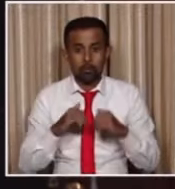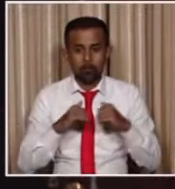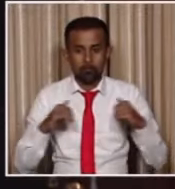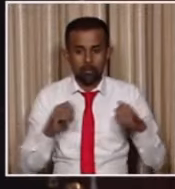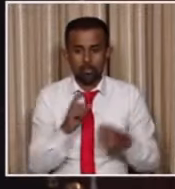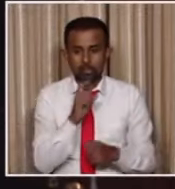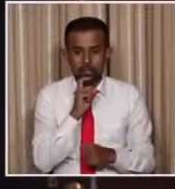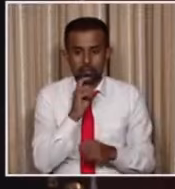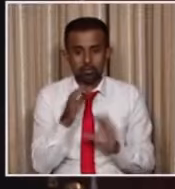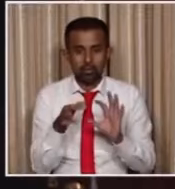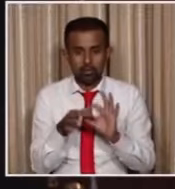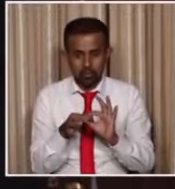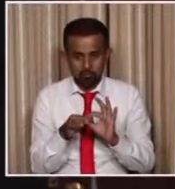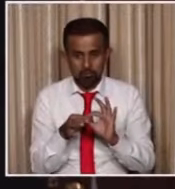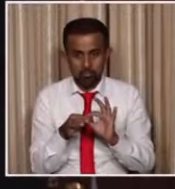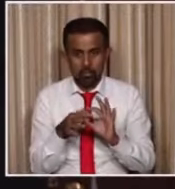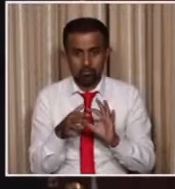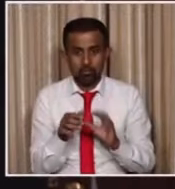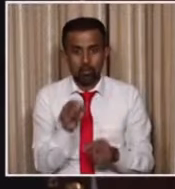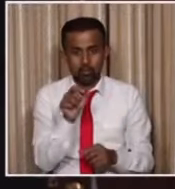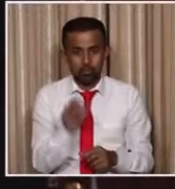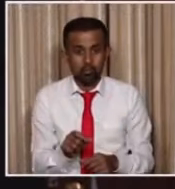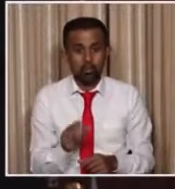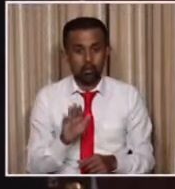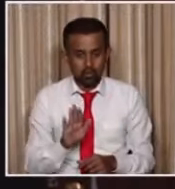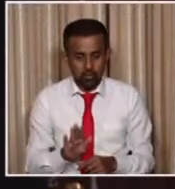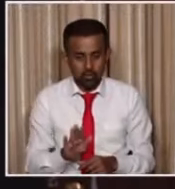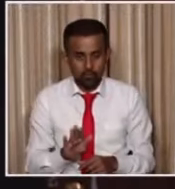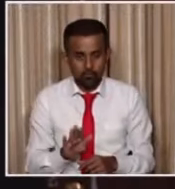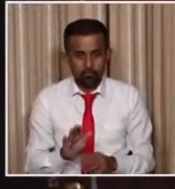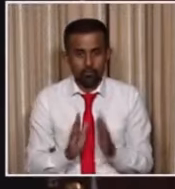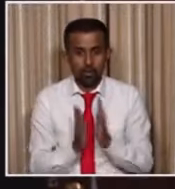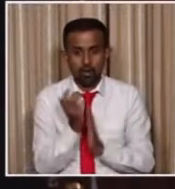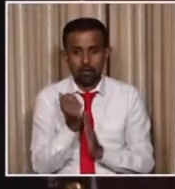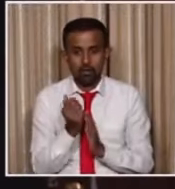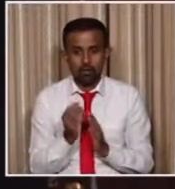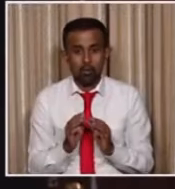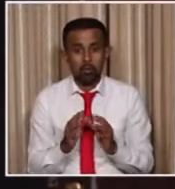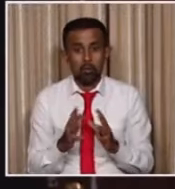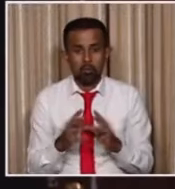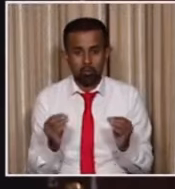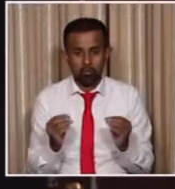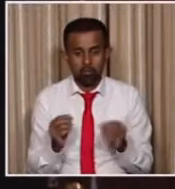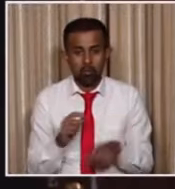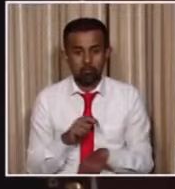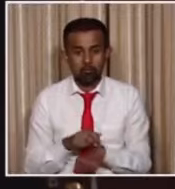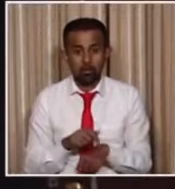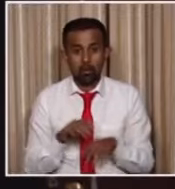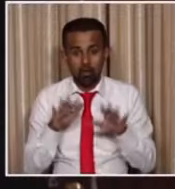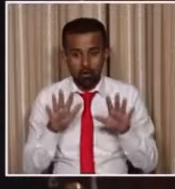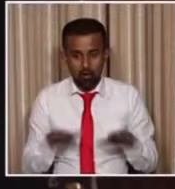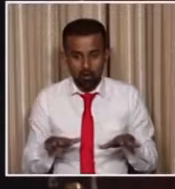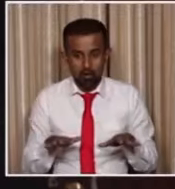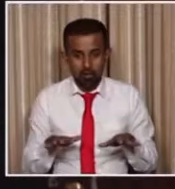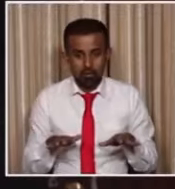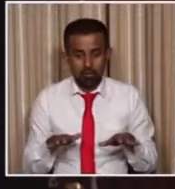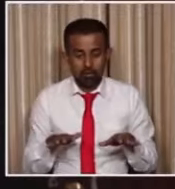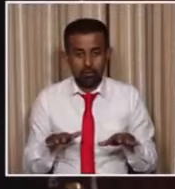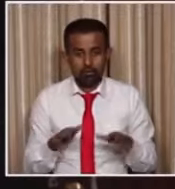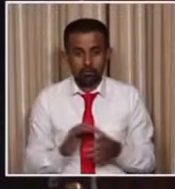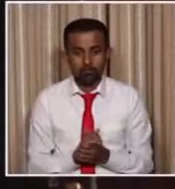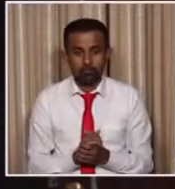නඩුවට සම්බන්ධිත මේ පුජ්‍යලයාගේ ඒ අයිතිය බැහැර කිරීමේ තියෙන අවස්ථාවේදී අවසානයේදී